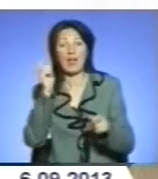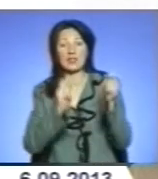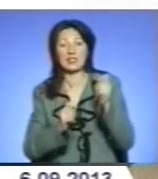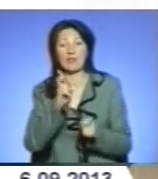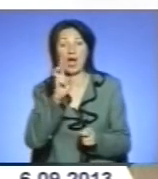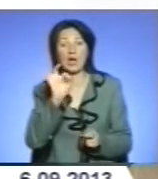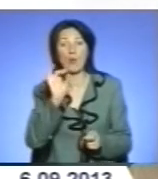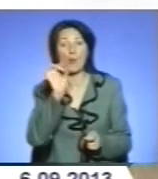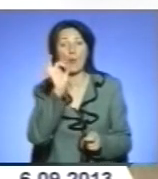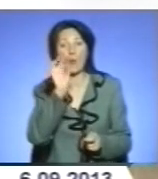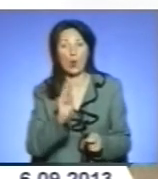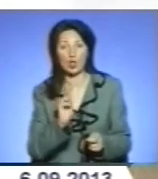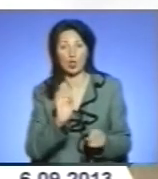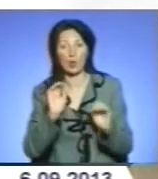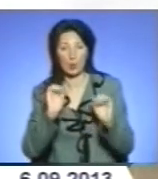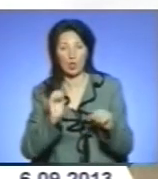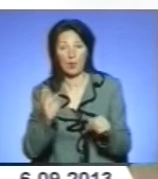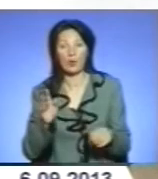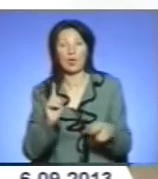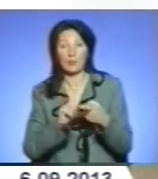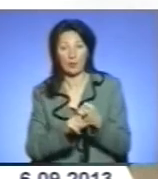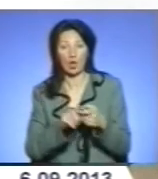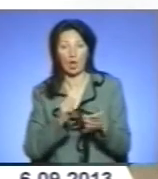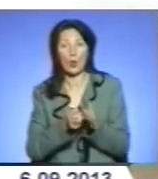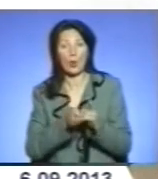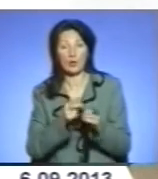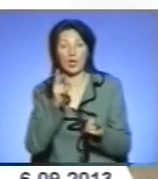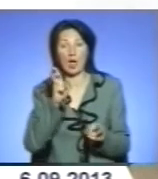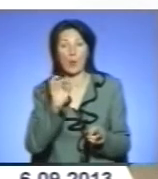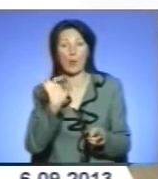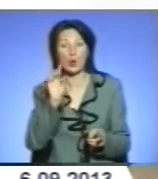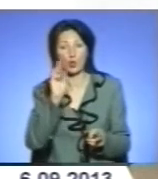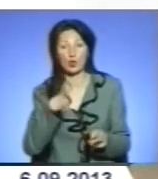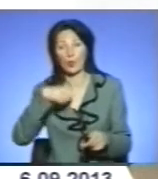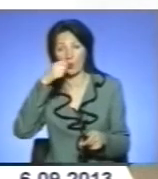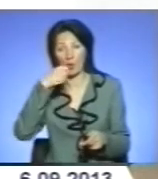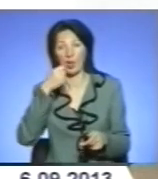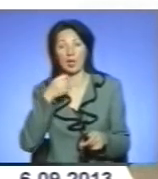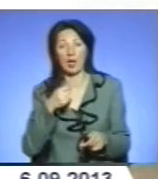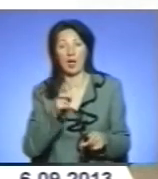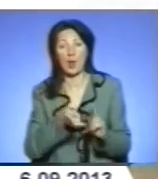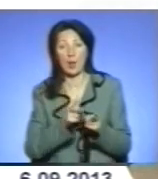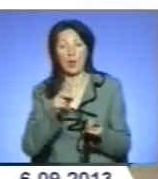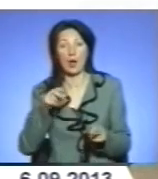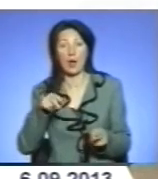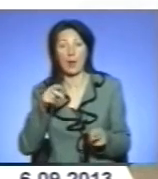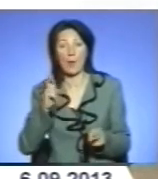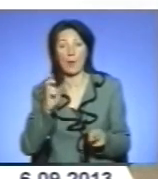і прилучитися до приготування борщу, і посмакувати приготовленим борщем. Ну і традиційно всі